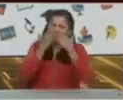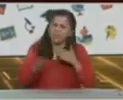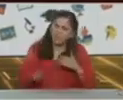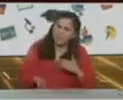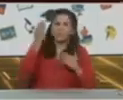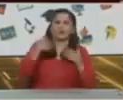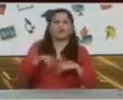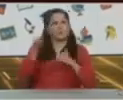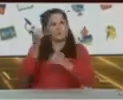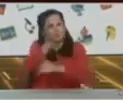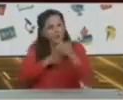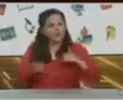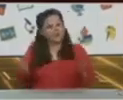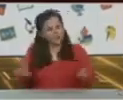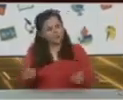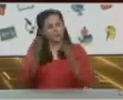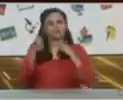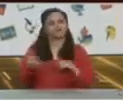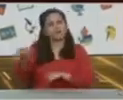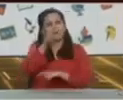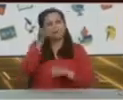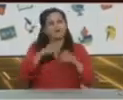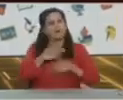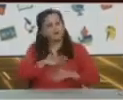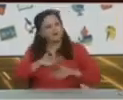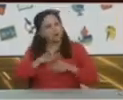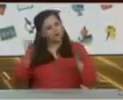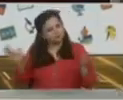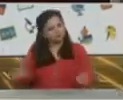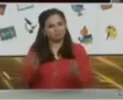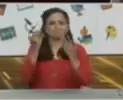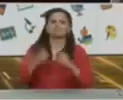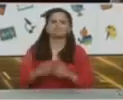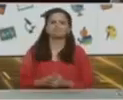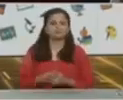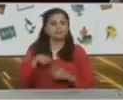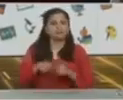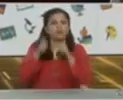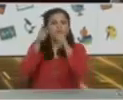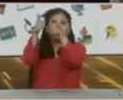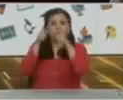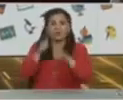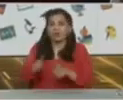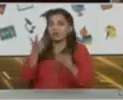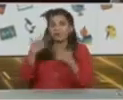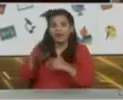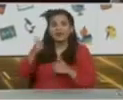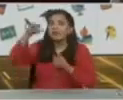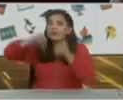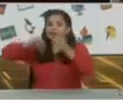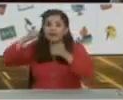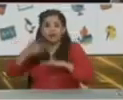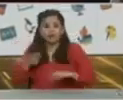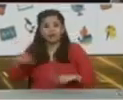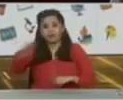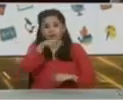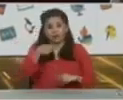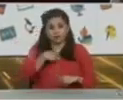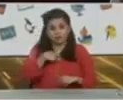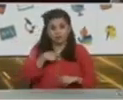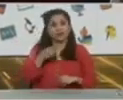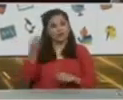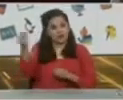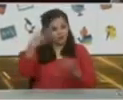पढ़िए, खूब खेलिए, खूब मस्ती करिए। रिजल्ट के बाद मुझे अपने संदेश भी